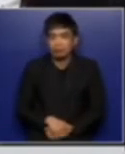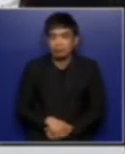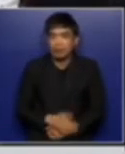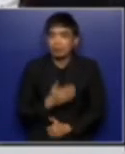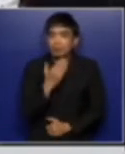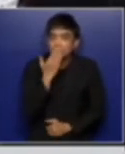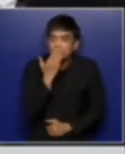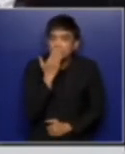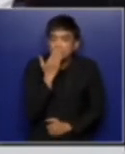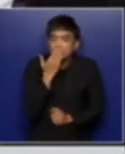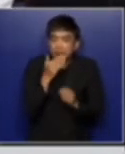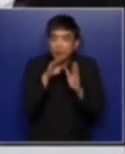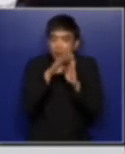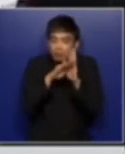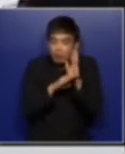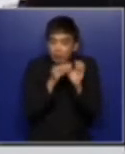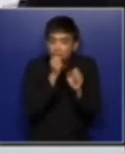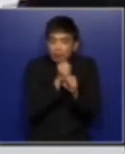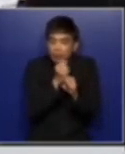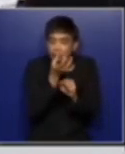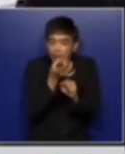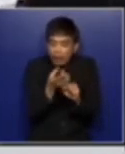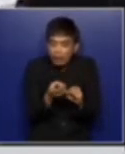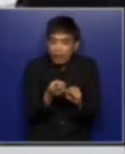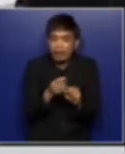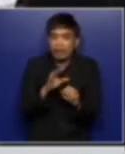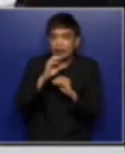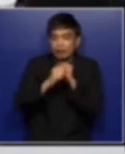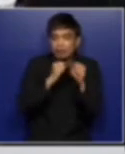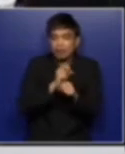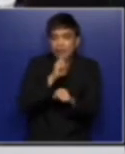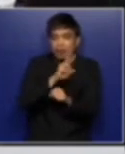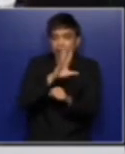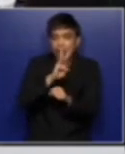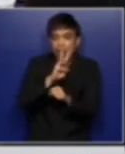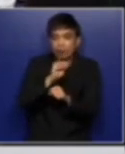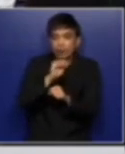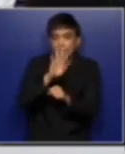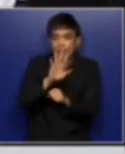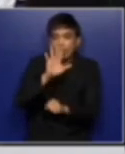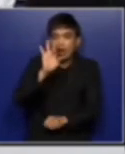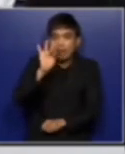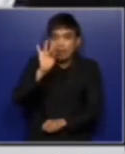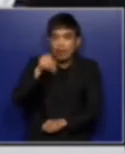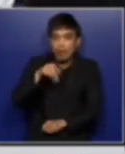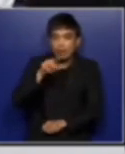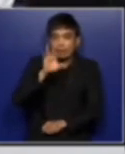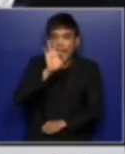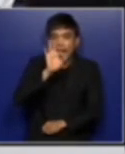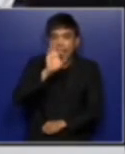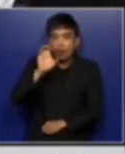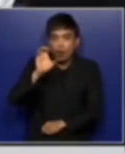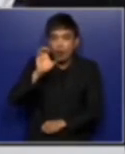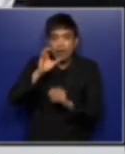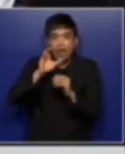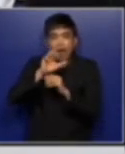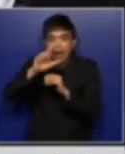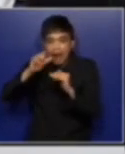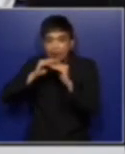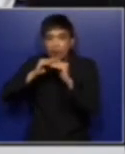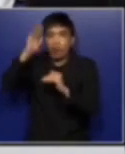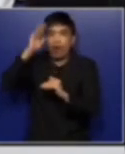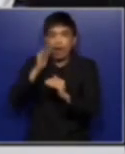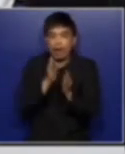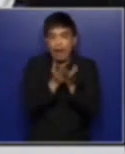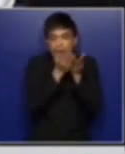อกเลยครับว่างบประมาณปี64เนี่ยของกองทัพเรือเนี่ย 8,933 ล้านเนี่ยท่านเอาเรือดำน้ำสองล